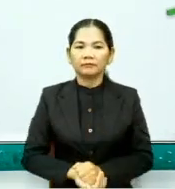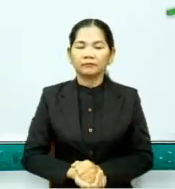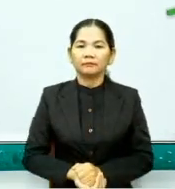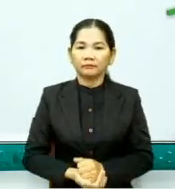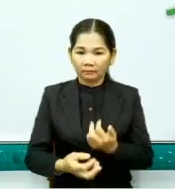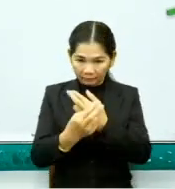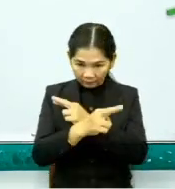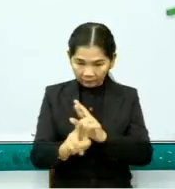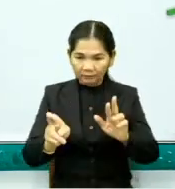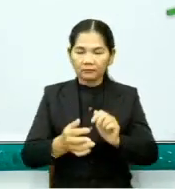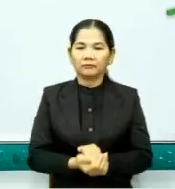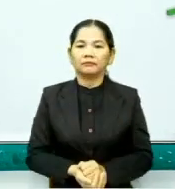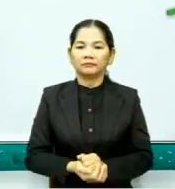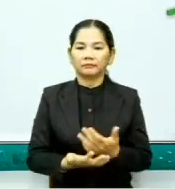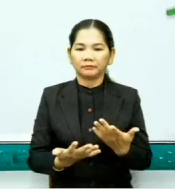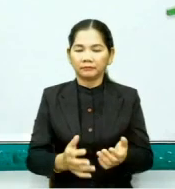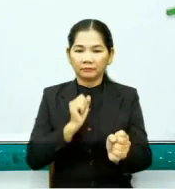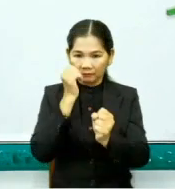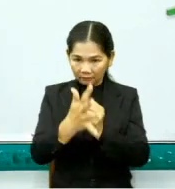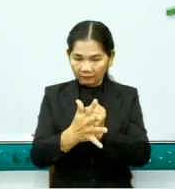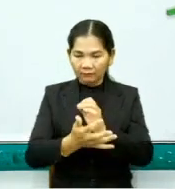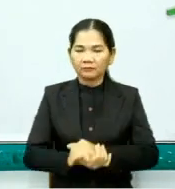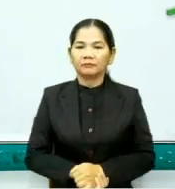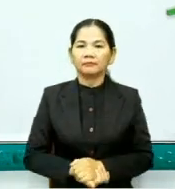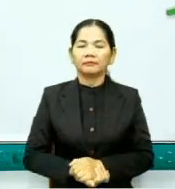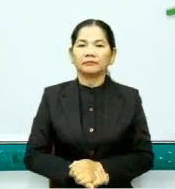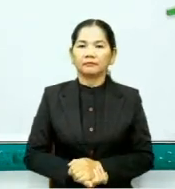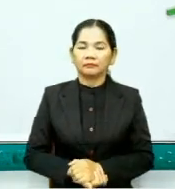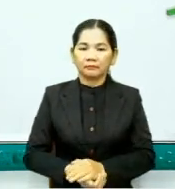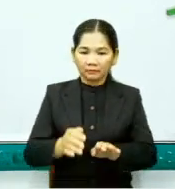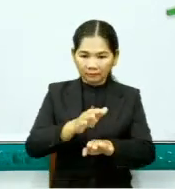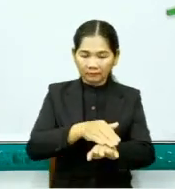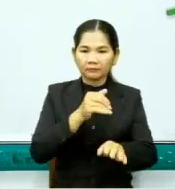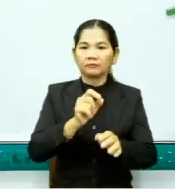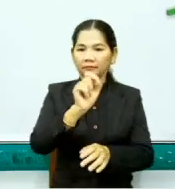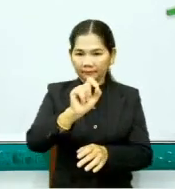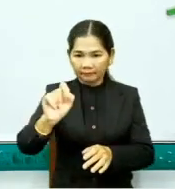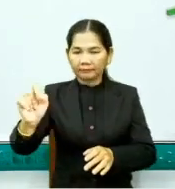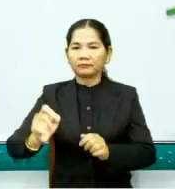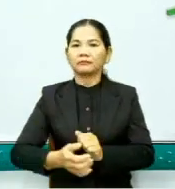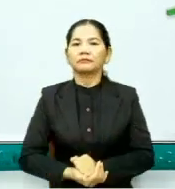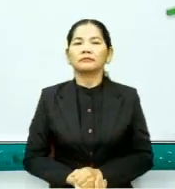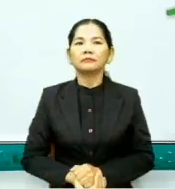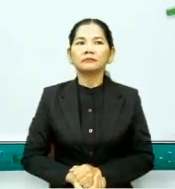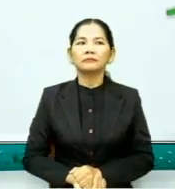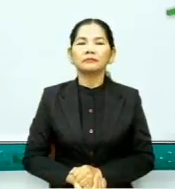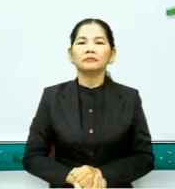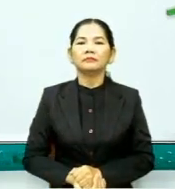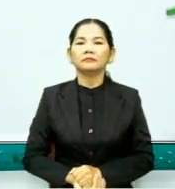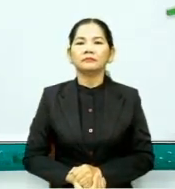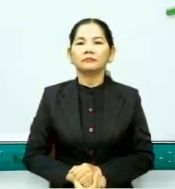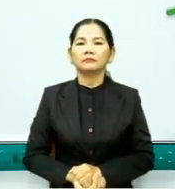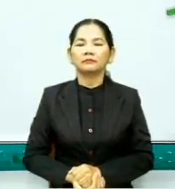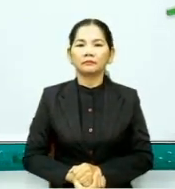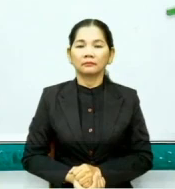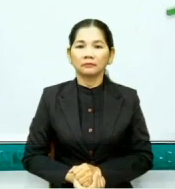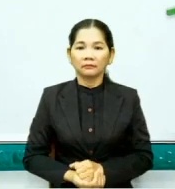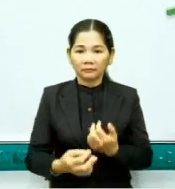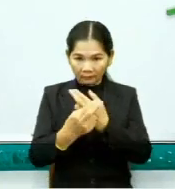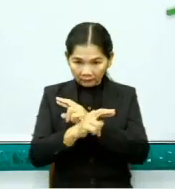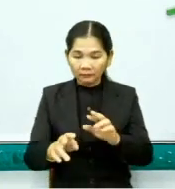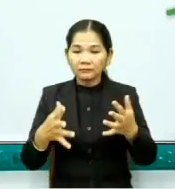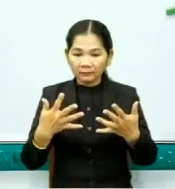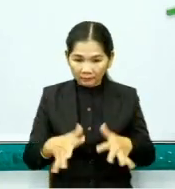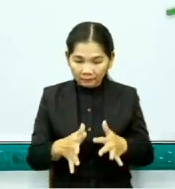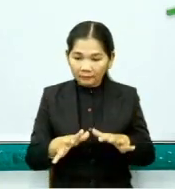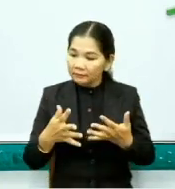con triêm khluôn nè con cha nè cứu nâng chập đám cha hái ắt à bật ơi con sơ xế cha chấn con triêm rồi rồi